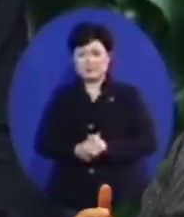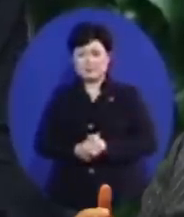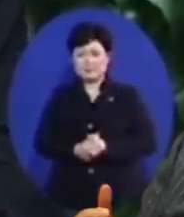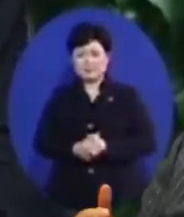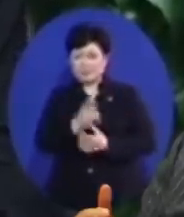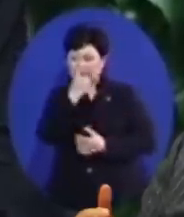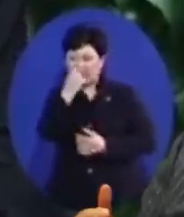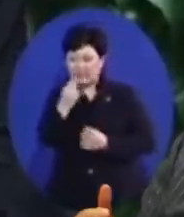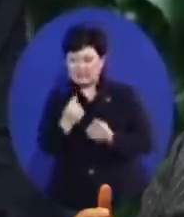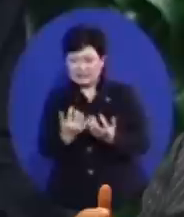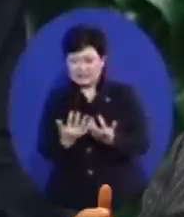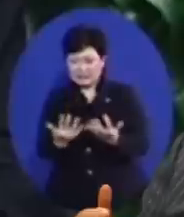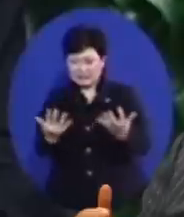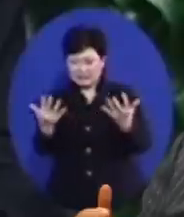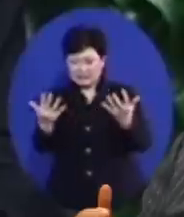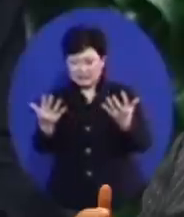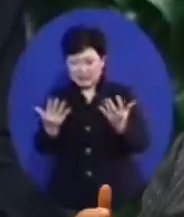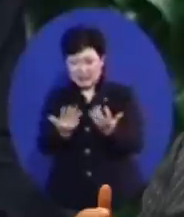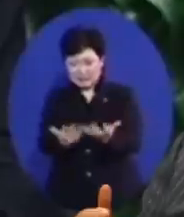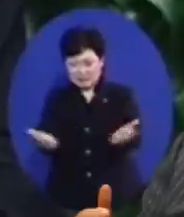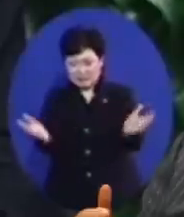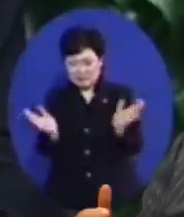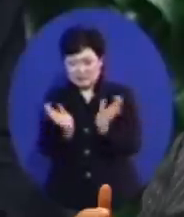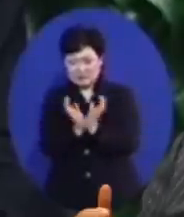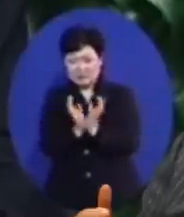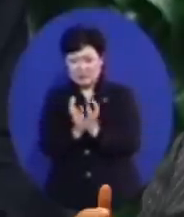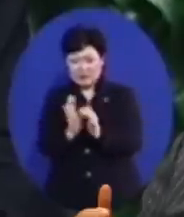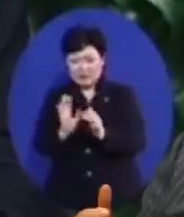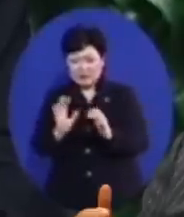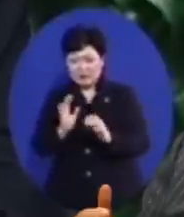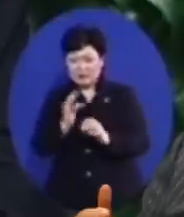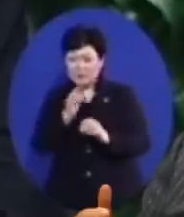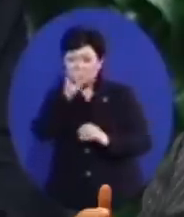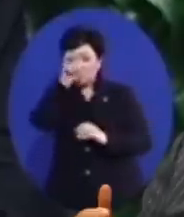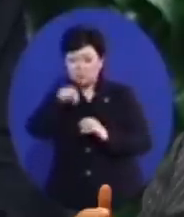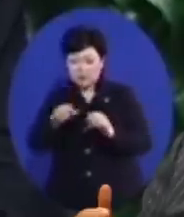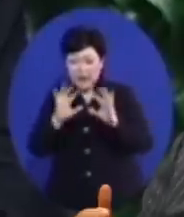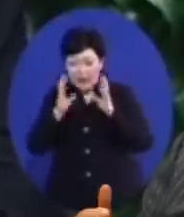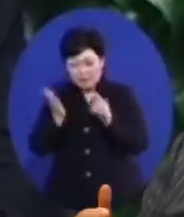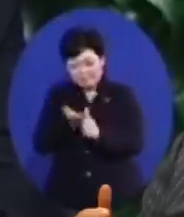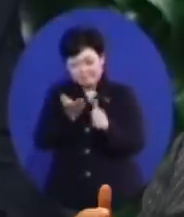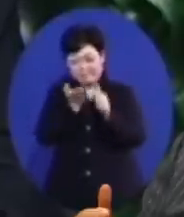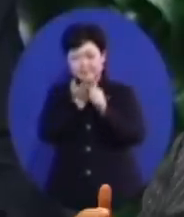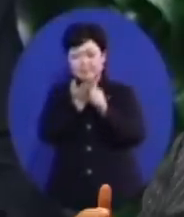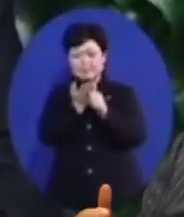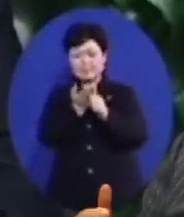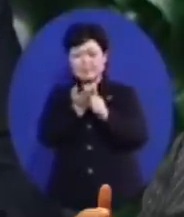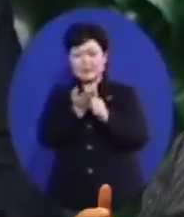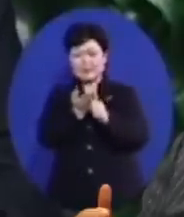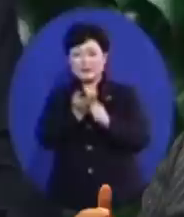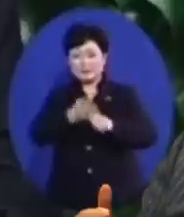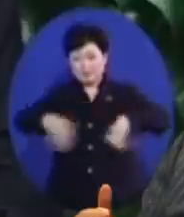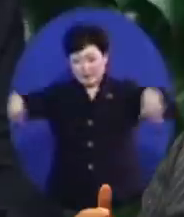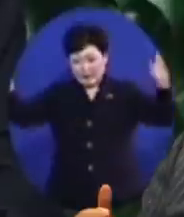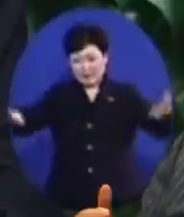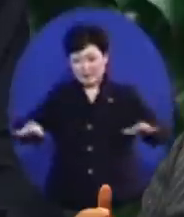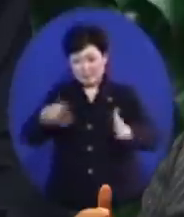갓이 난 둥지에서 새끼를 키워서 그곳에서 새끼를 나는 것을